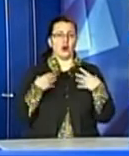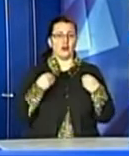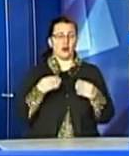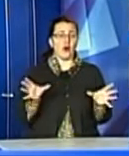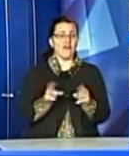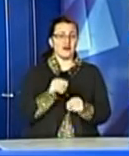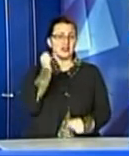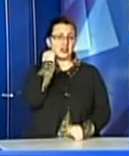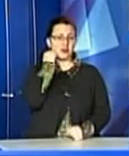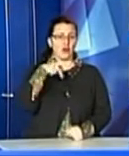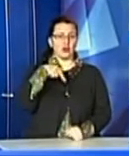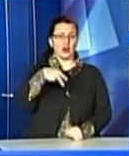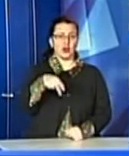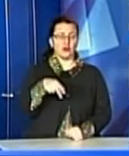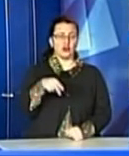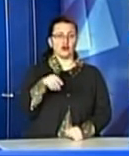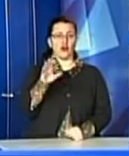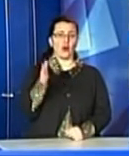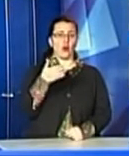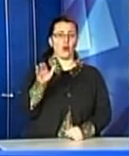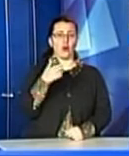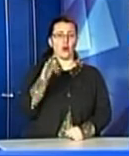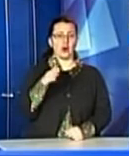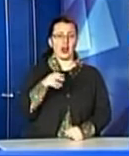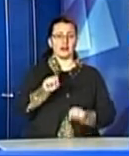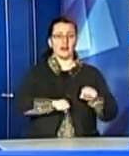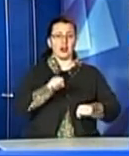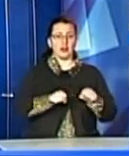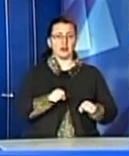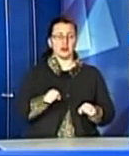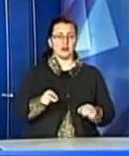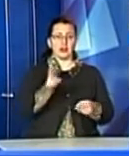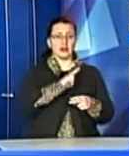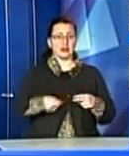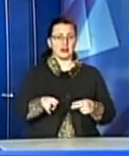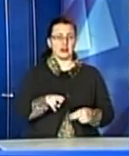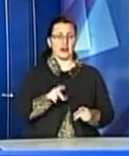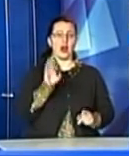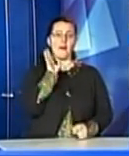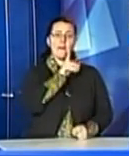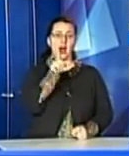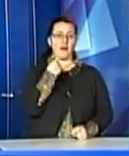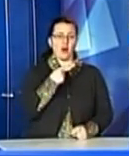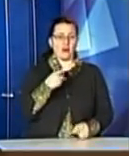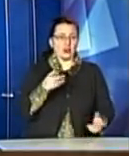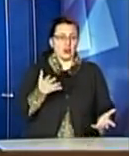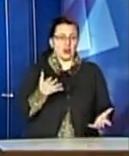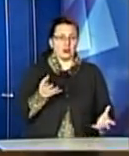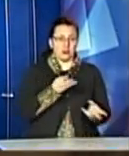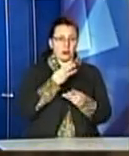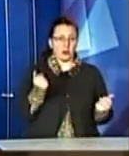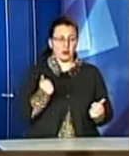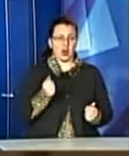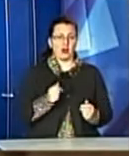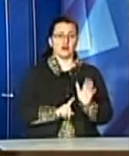кататися на велосипеді та не повернувся. За словами матері, близько обіду хлопець зник. Виявивши відсутність дитини, рідні спочатку